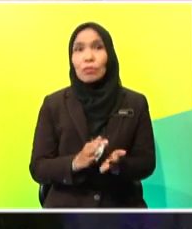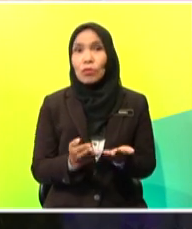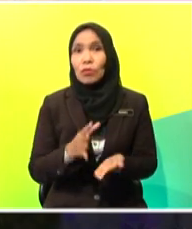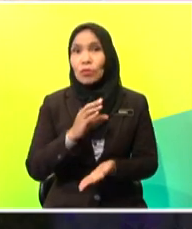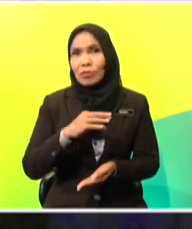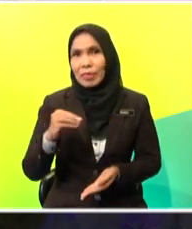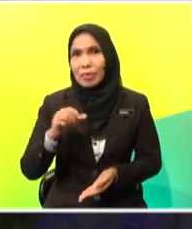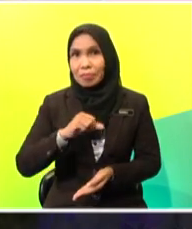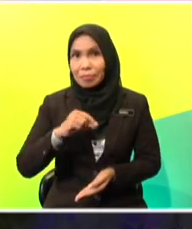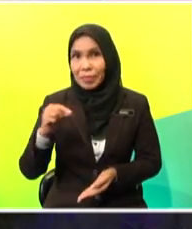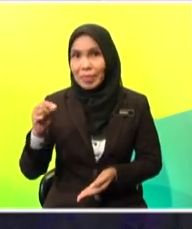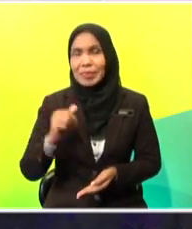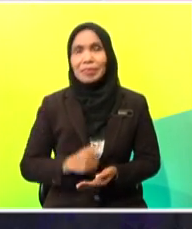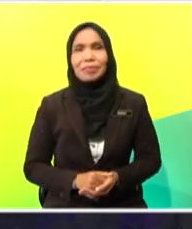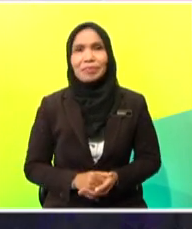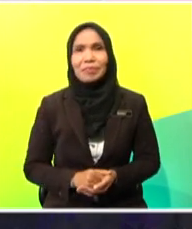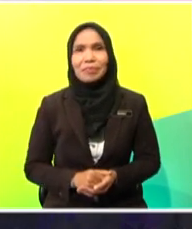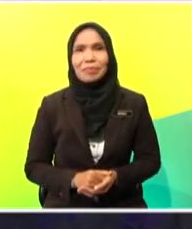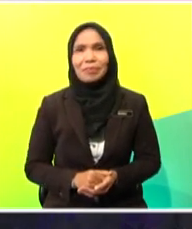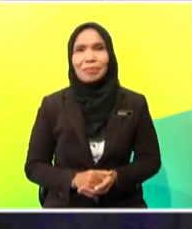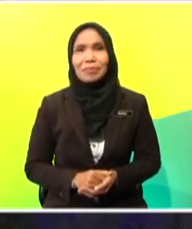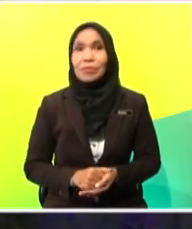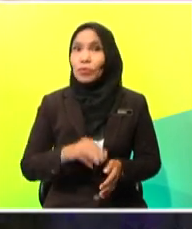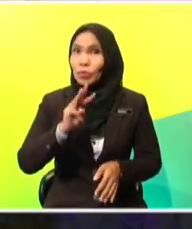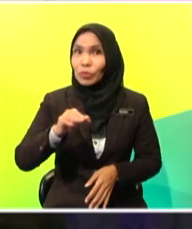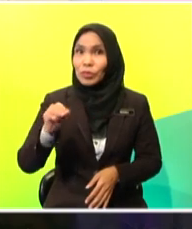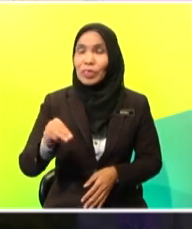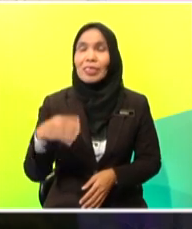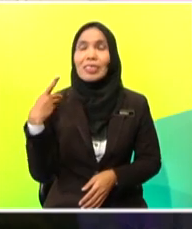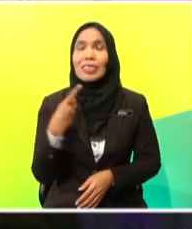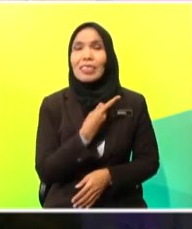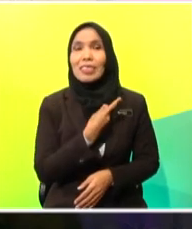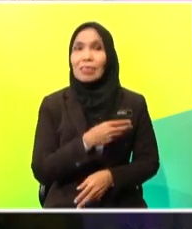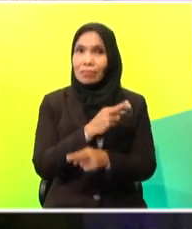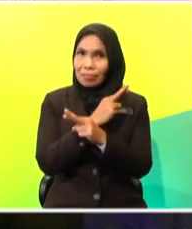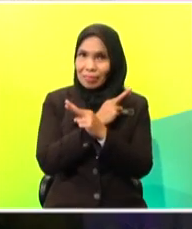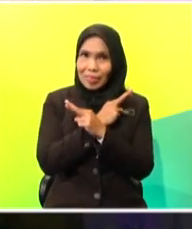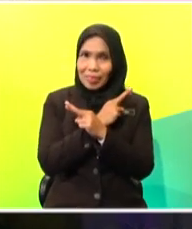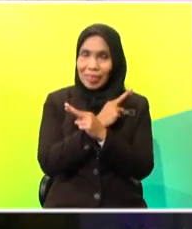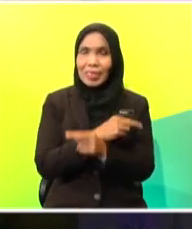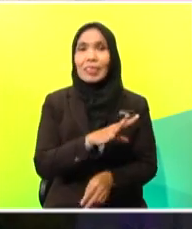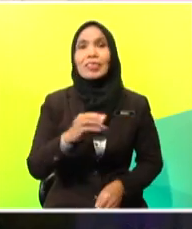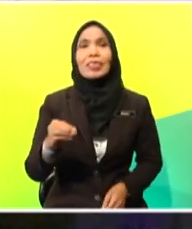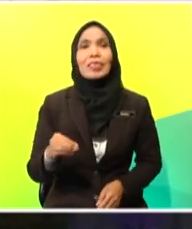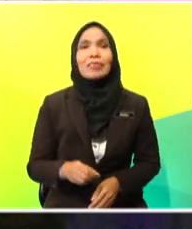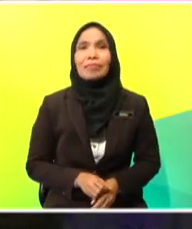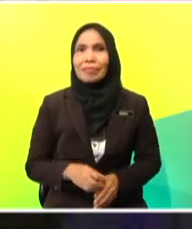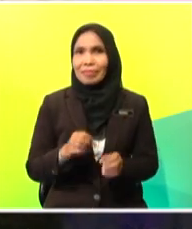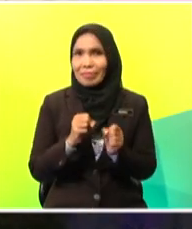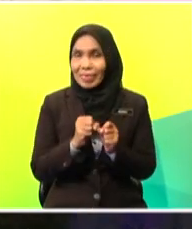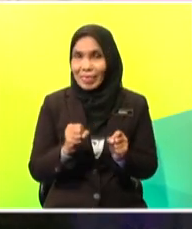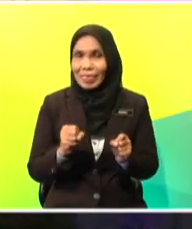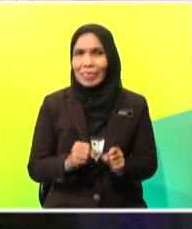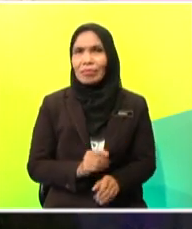nego tp murid-murid kita kita berhak sekejap lepas diketik bersedia ya untuk teruskan kelas kita